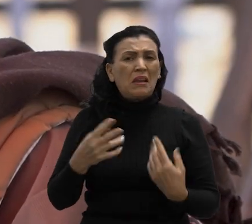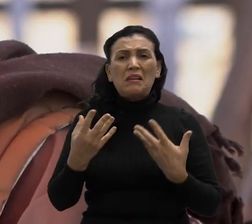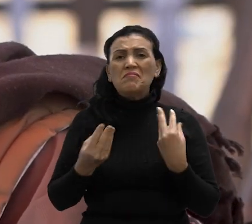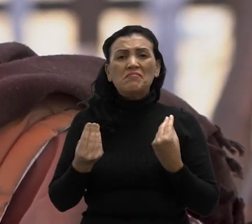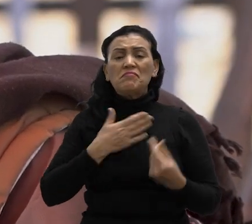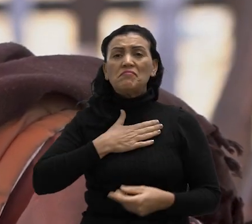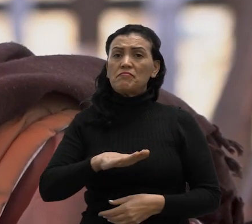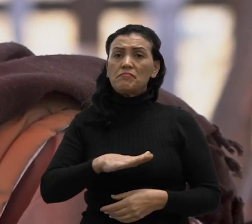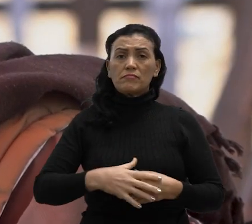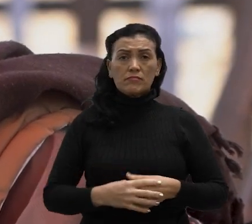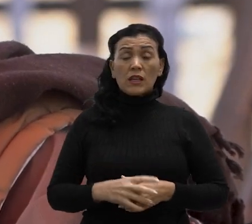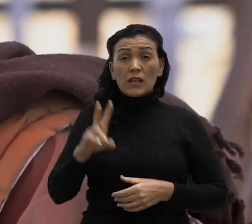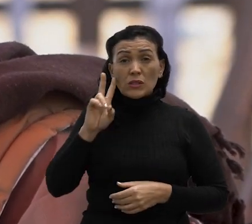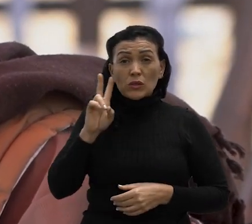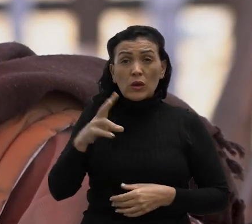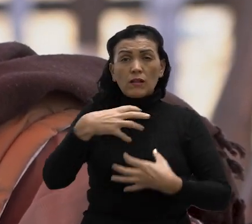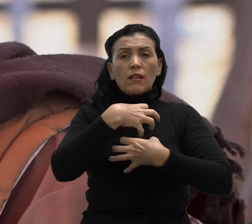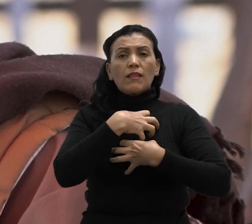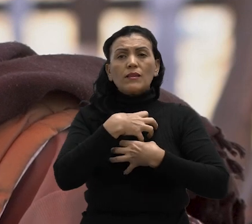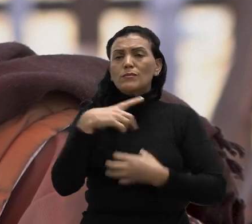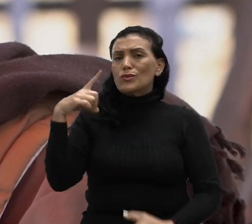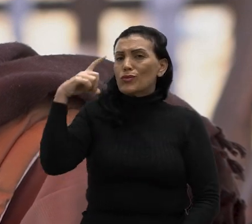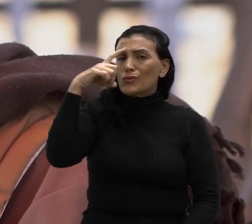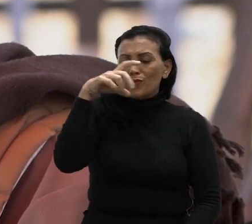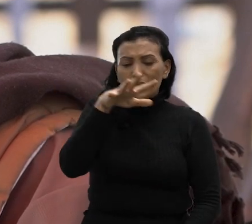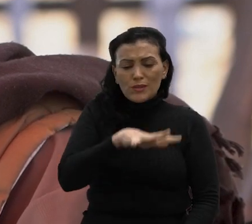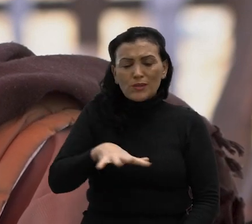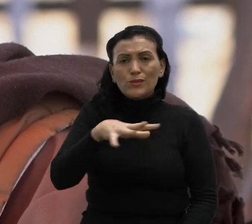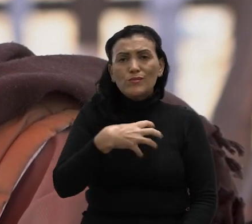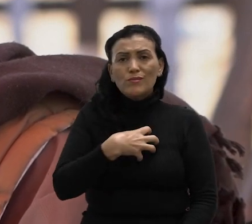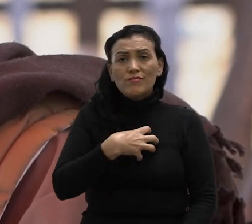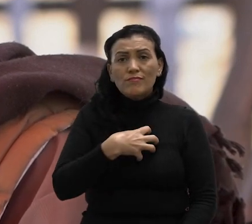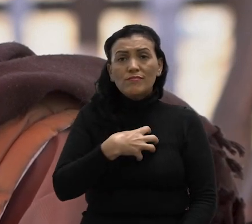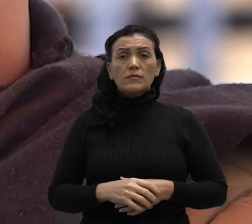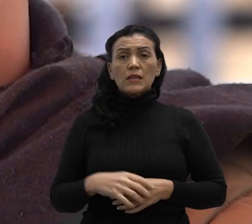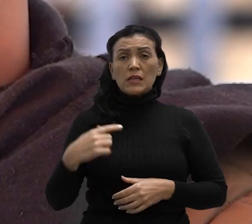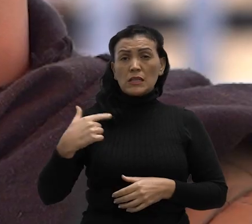يعني. خلاص ربان لأنك بتذكرني بمواقف يعني مش حلوة إلي.